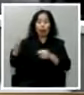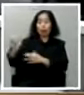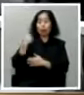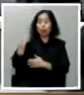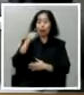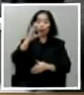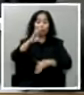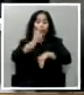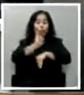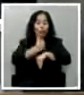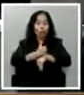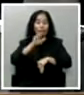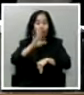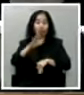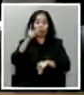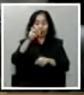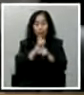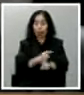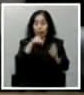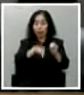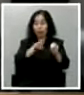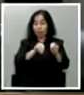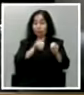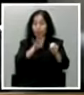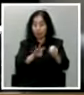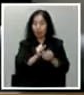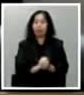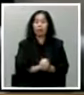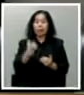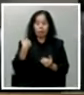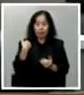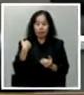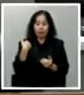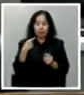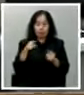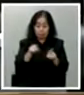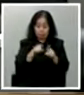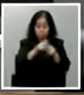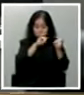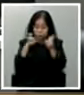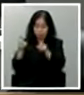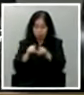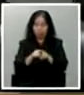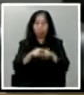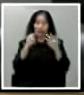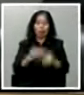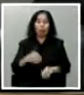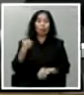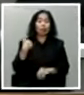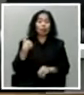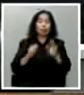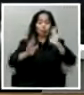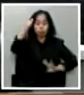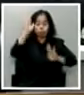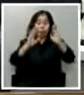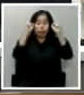ของหัวหน้าคณะรักษาความสงบแห่งชาติตามมาตรา44และยัตติที่ทำนองเดียวกันเนี่ยนะครับภายหลังจากที่ประชุมได้มีการลงม